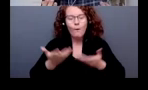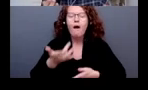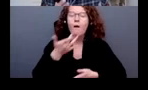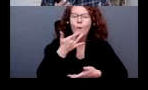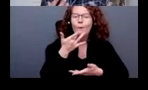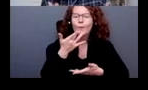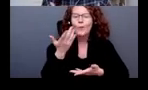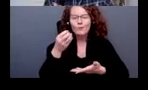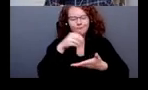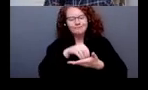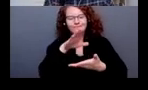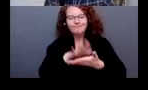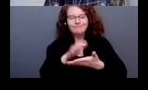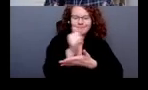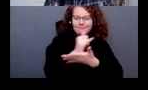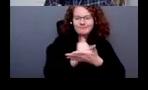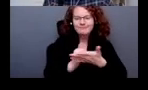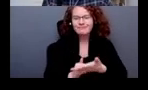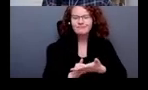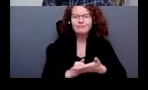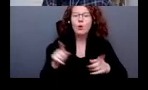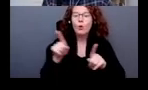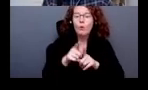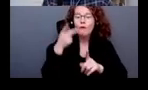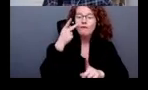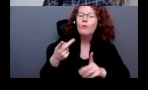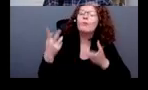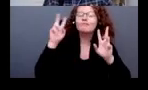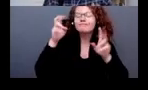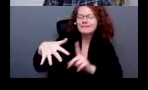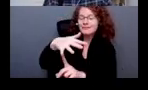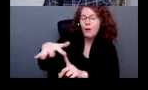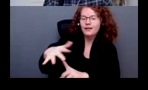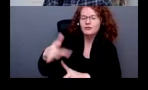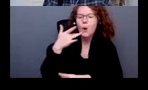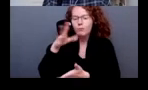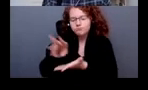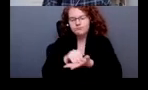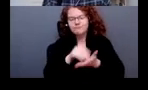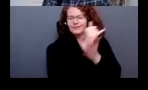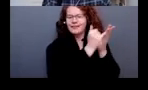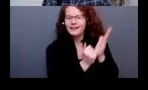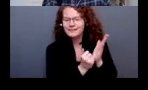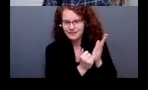des scénettes ou des moments anecdotiques du terrain,